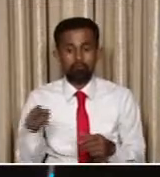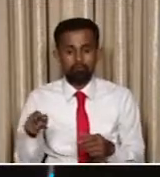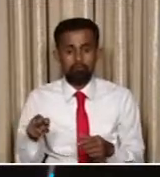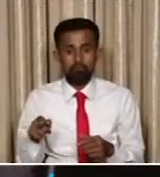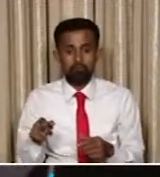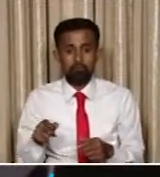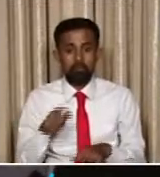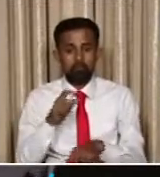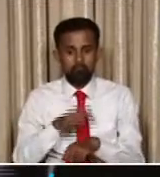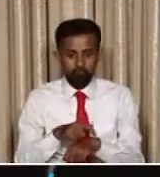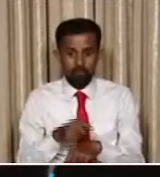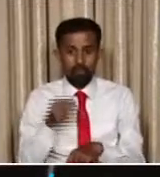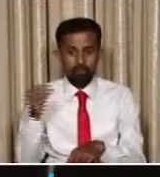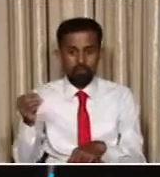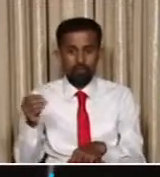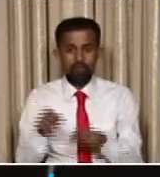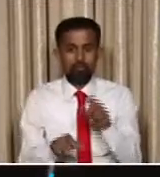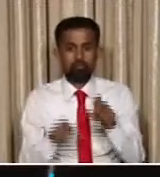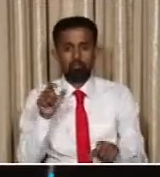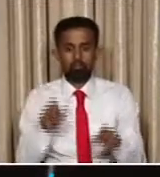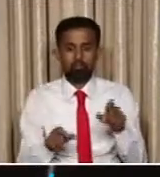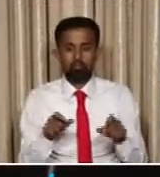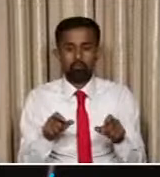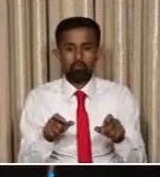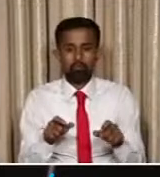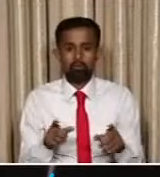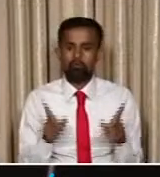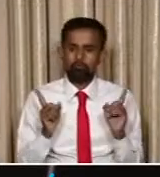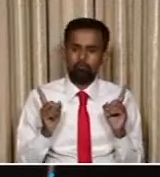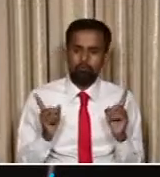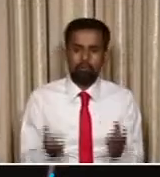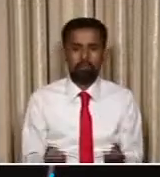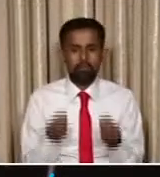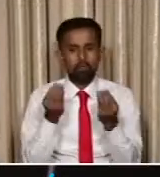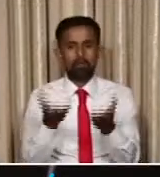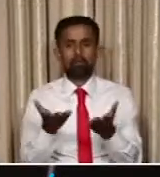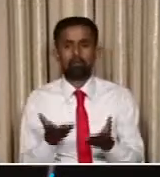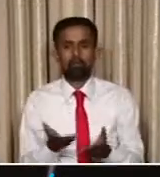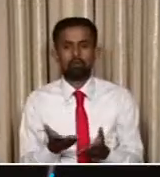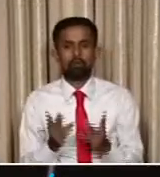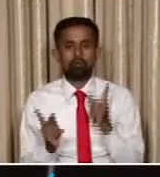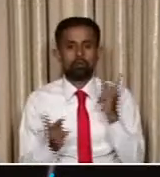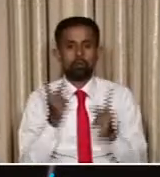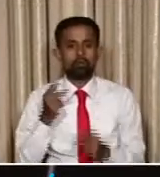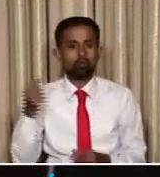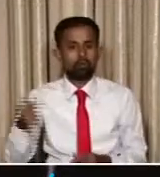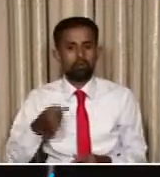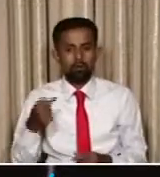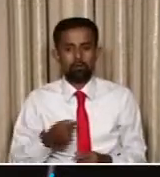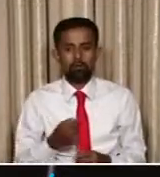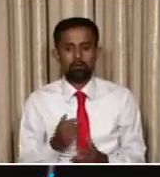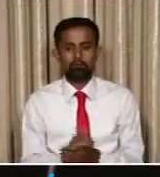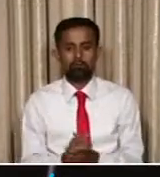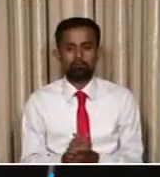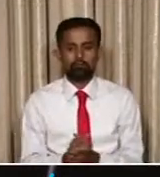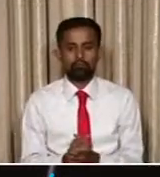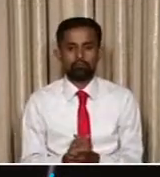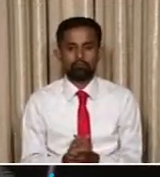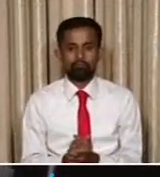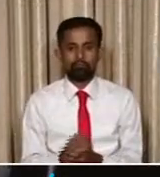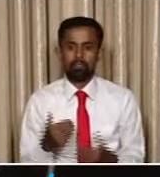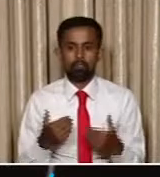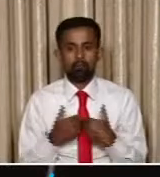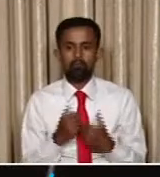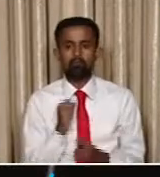මේ වෙලාවල් දෙන්න ඕනේ. මේ මිනිස්සුන්ට මේ මේ එන්ටර්ටේන්මන්ට් ඕනේ. ඒකට තමයි සංචාරක වෙන්නේ. ඉතින් අපි මොකද කරන්නේ